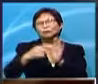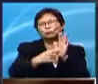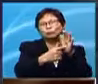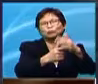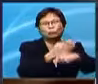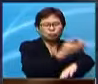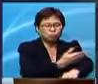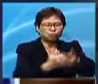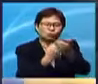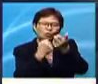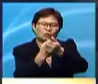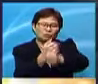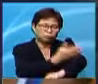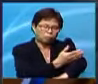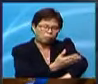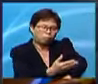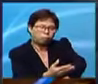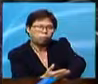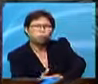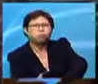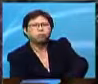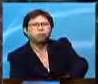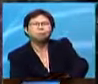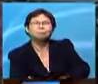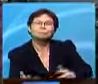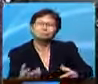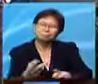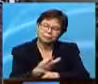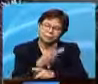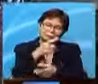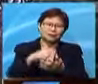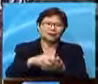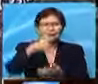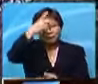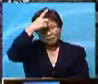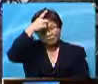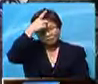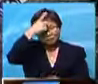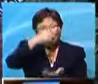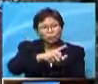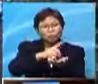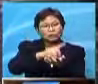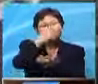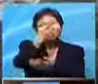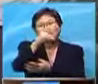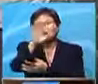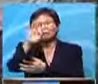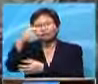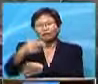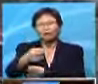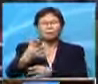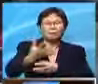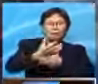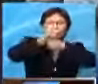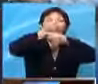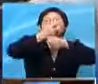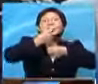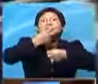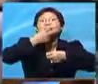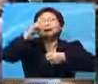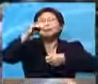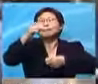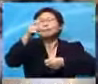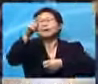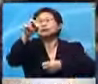sokongan kalau kita lihat dalam pilihan Raya kali ini bagi Dr sharifahahirahikh kemenangan Datin masturah Yazid di